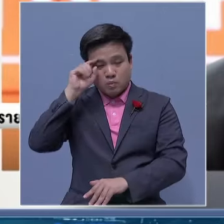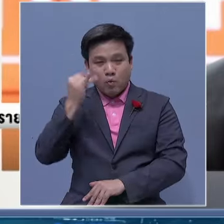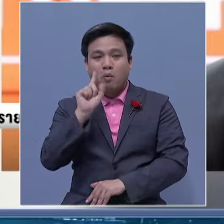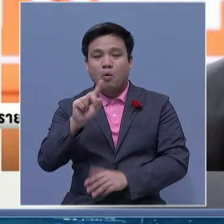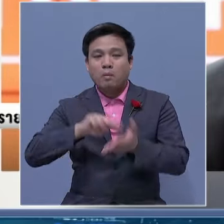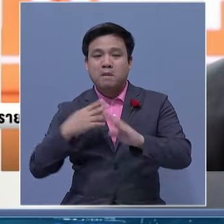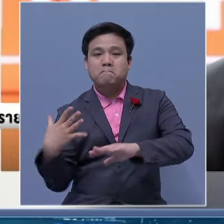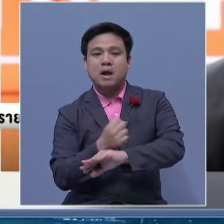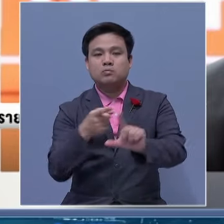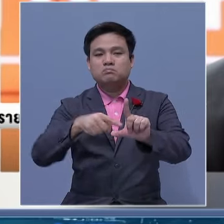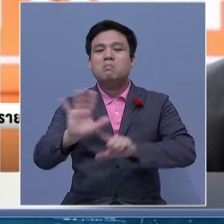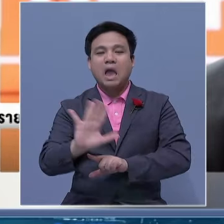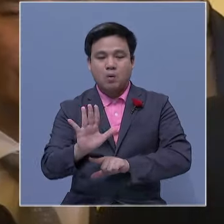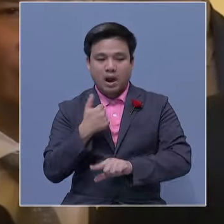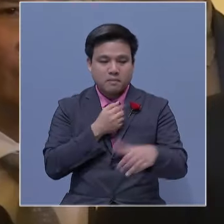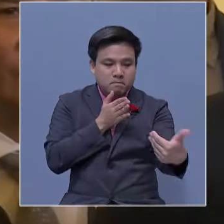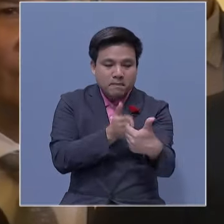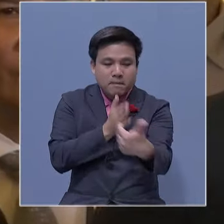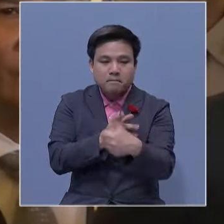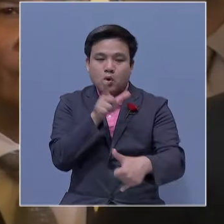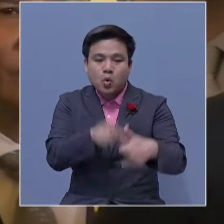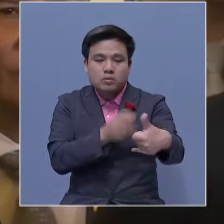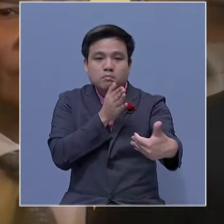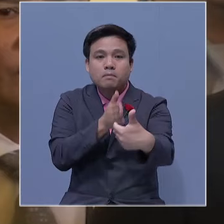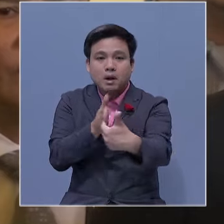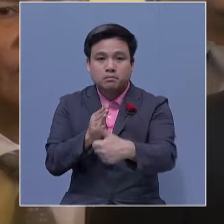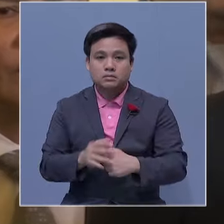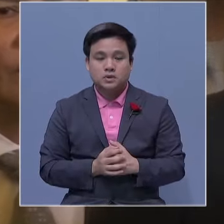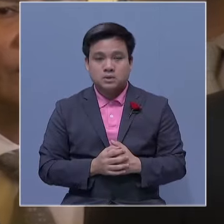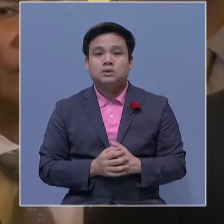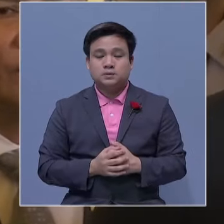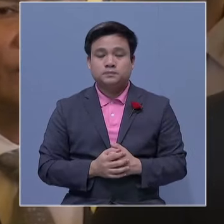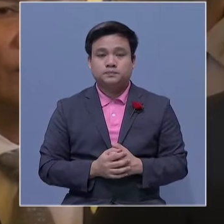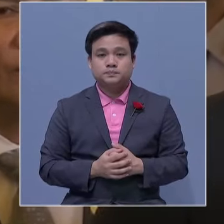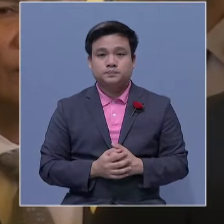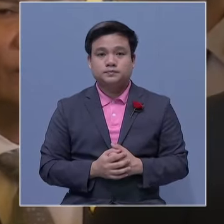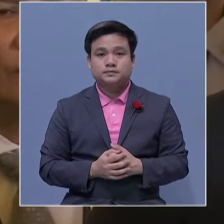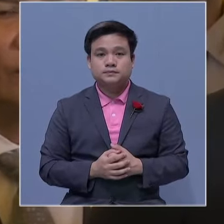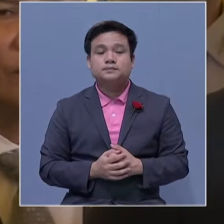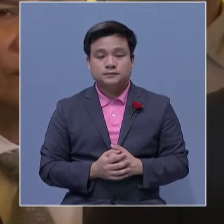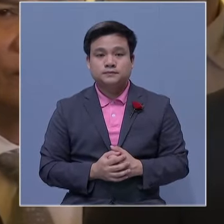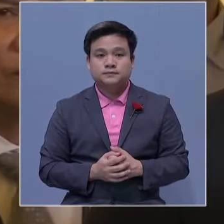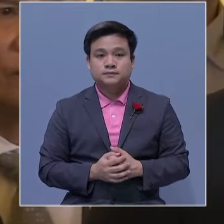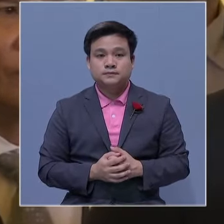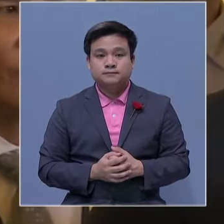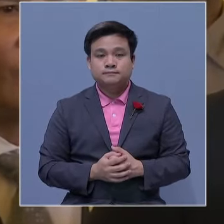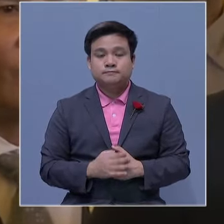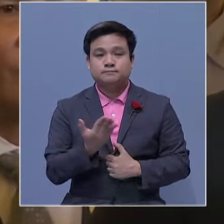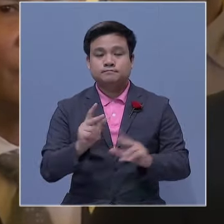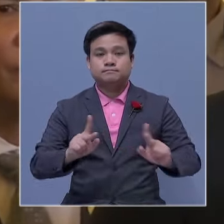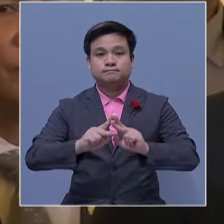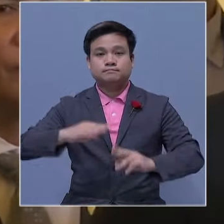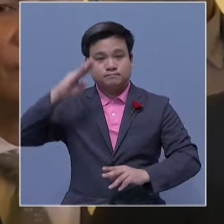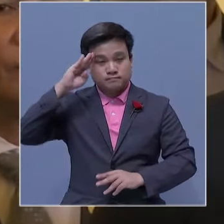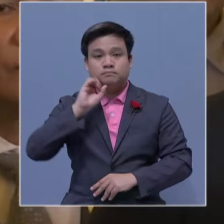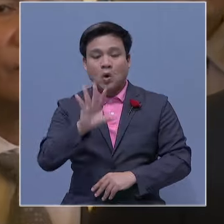นะครับผมอยากให้เรื่องนี้เป็นเรื่องส่วนบุคคลเรื่องส่วนบุคคลเอ่อคุณจีรัตน์ก็เป็น